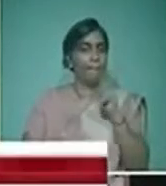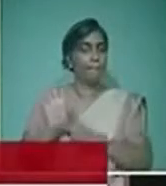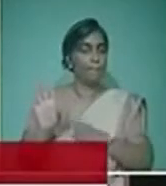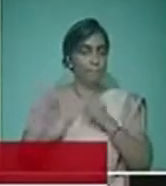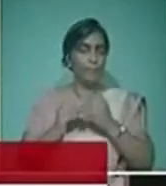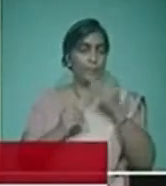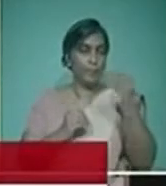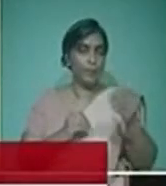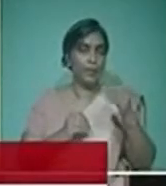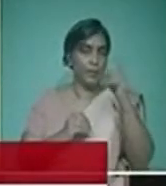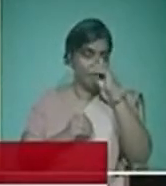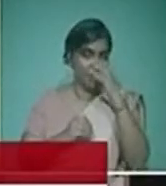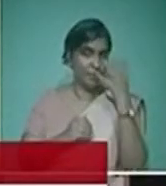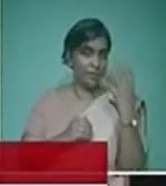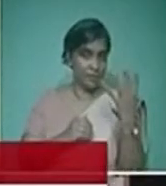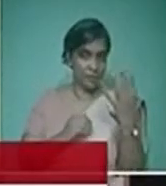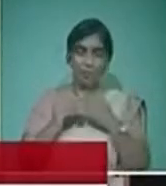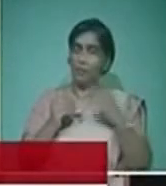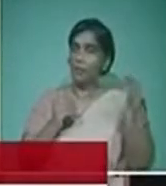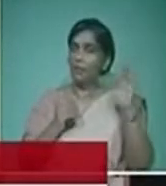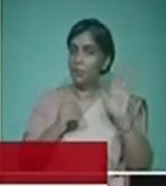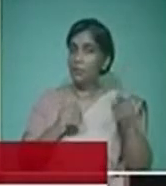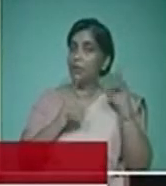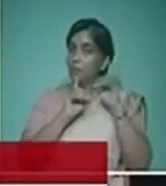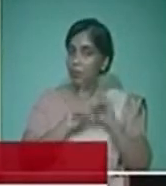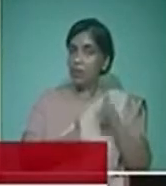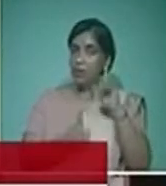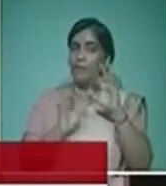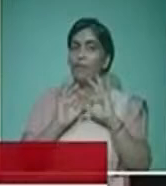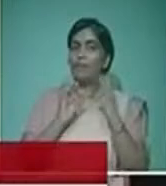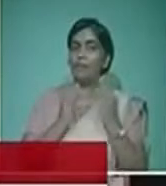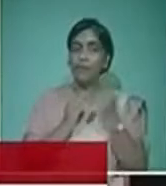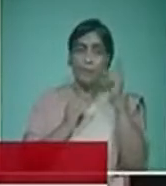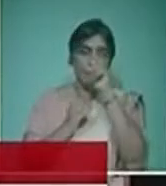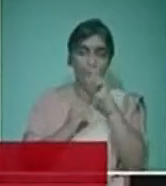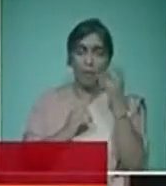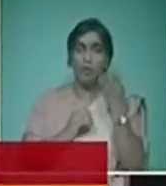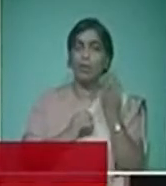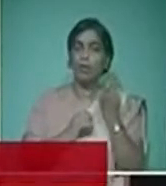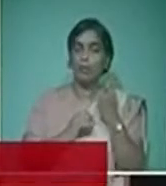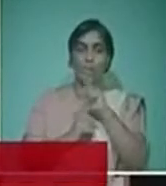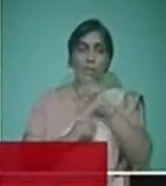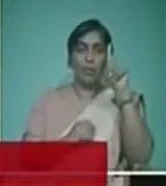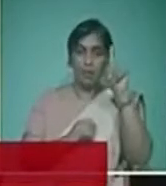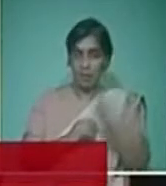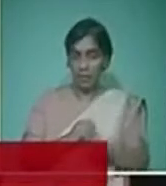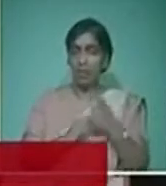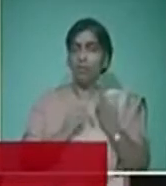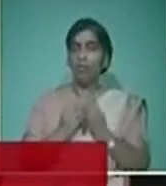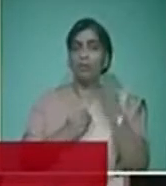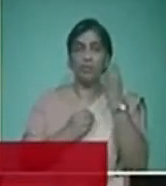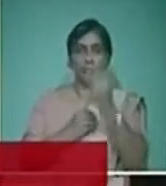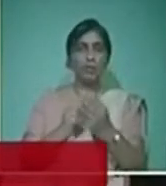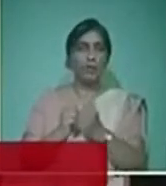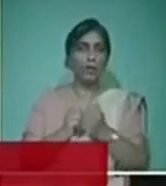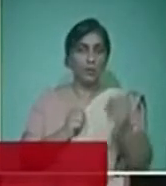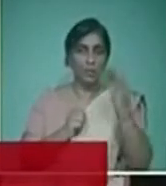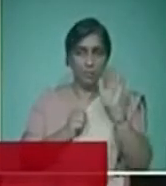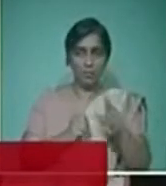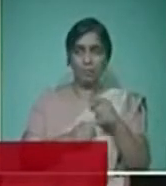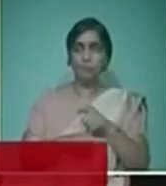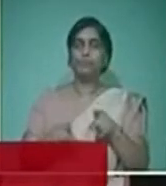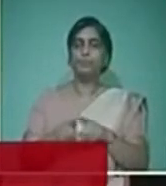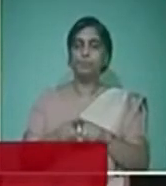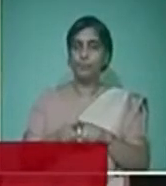ඉදිරි මාස 4 සඳහා එවැනි එක් පවුලකට මාසිකට රුපියල් 10000ක් බැගින් ලබා දීමට මා කටයුතු කරනවා.